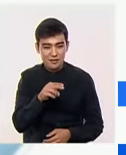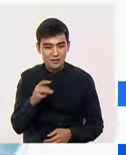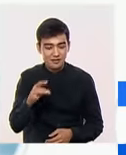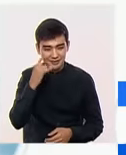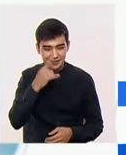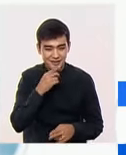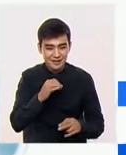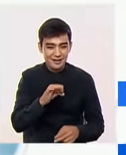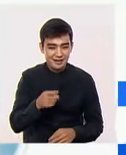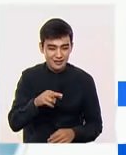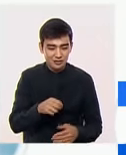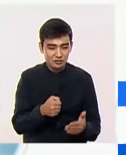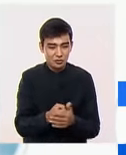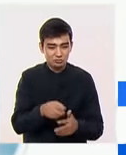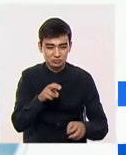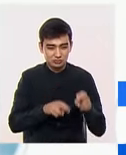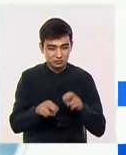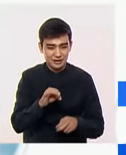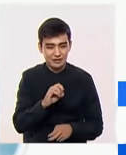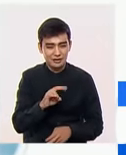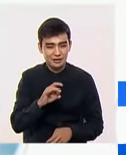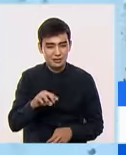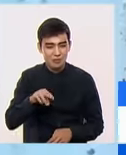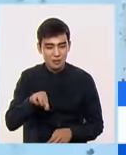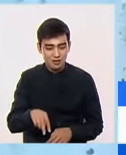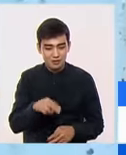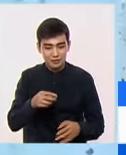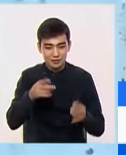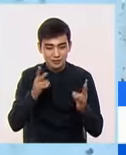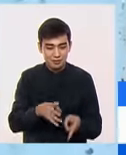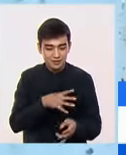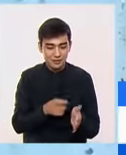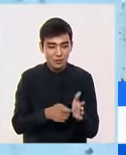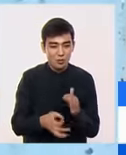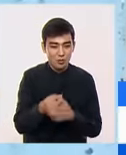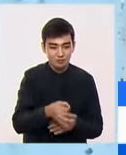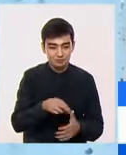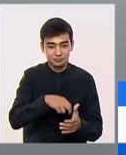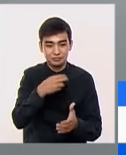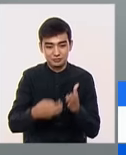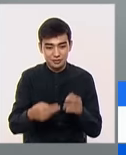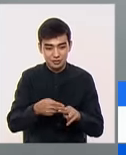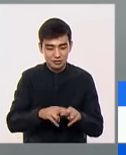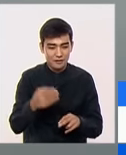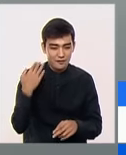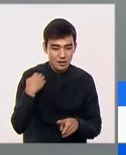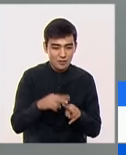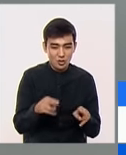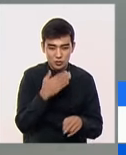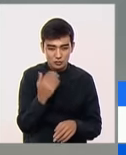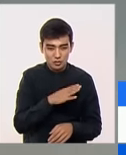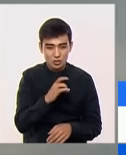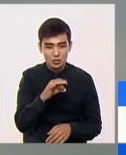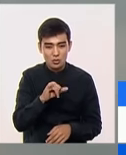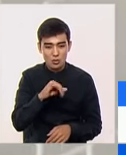ильич и в до сих пор в розыске интерпола с момента трагедии в карагандинской области прыжков с тарзанки больше не было но аттракцион рук